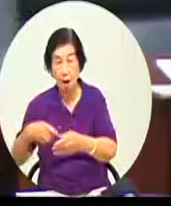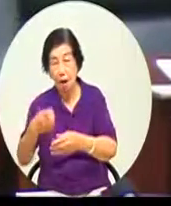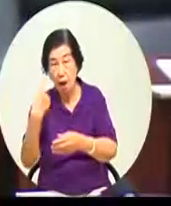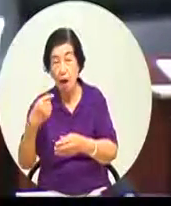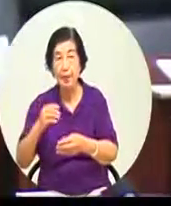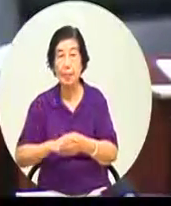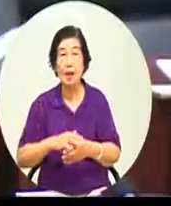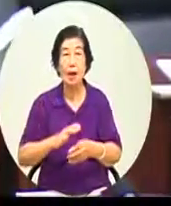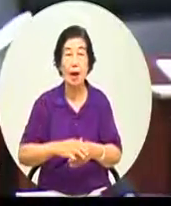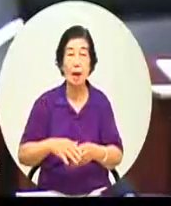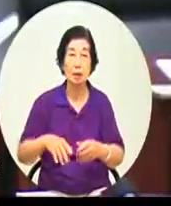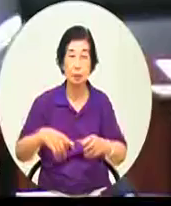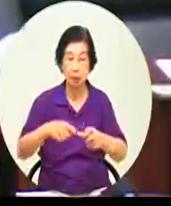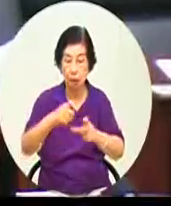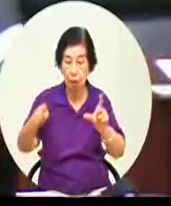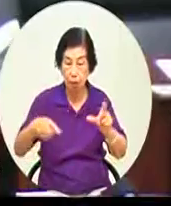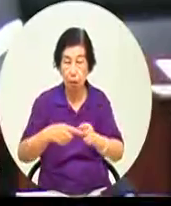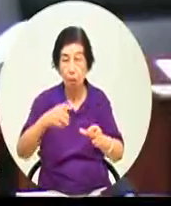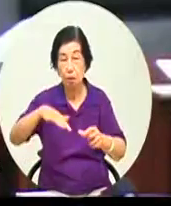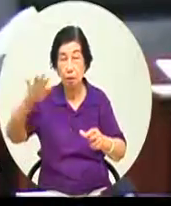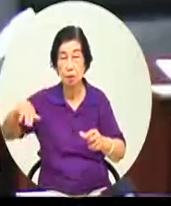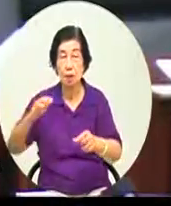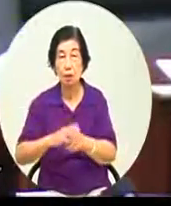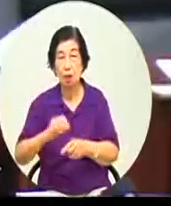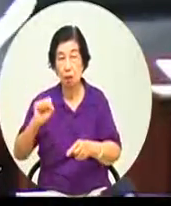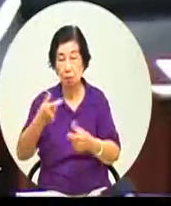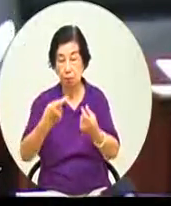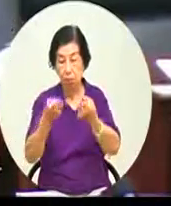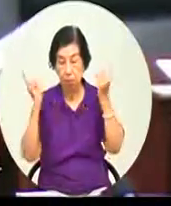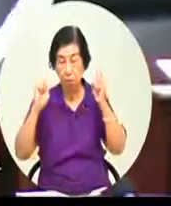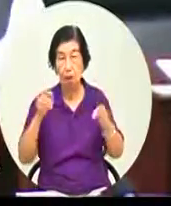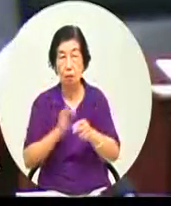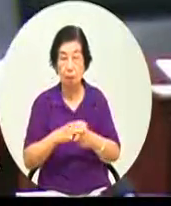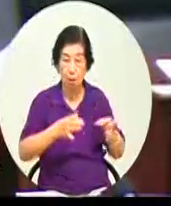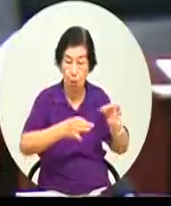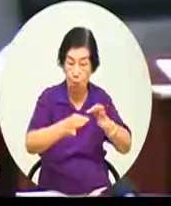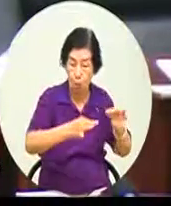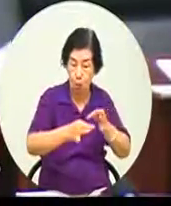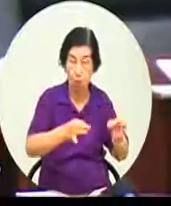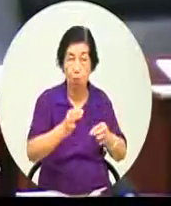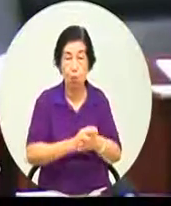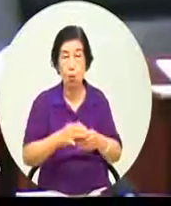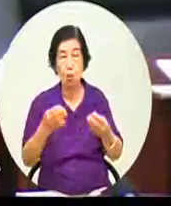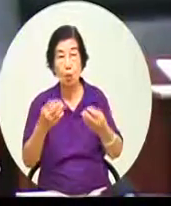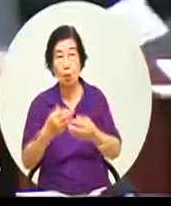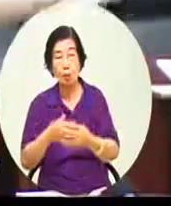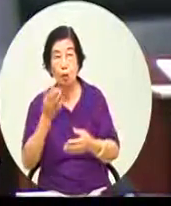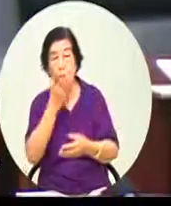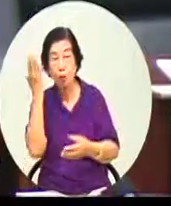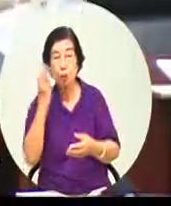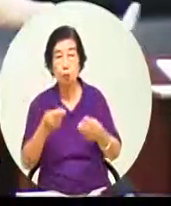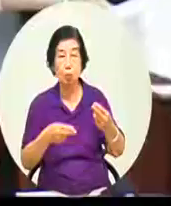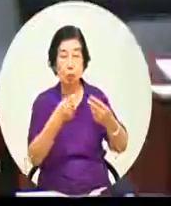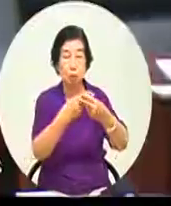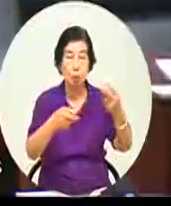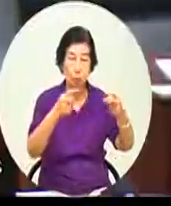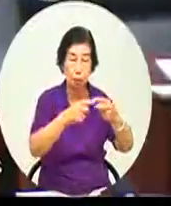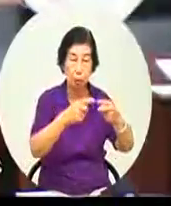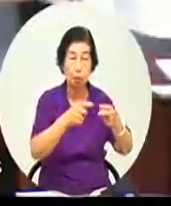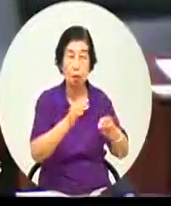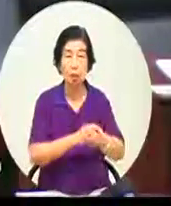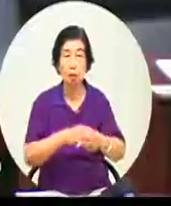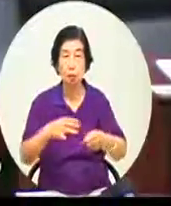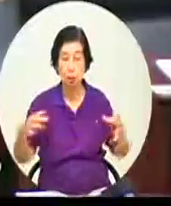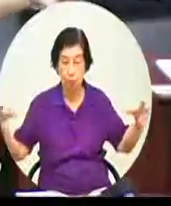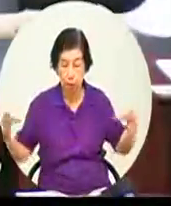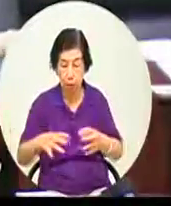圆山、义大，这些呢其实大部分是商务客人、高价团、自由客、 为主。如果我们统计出这一